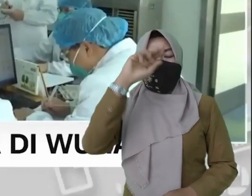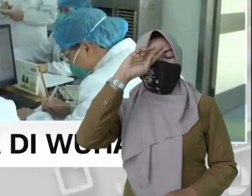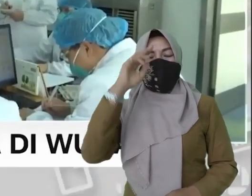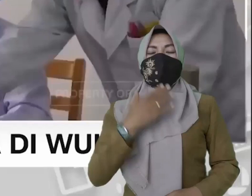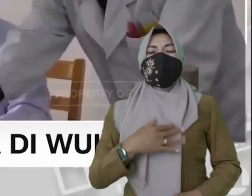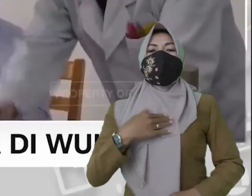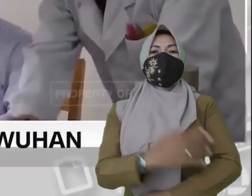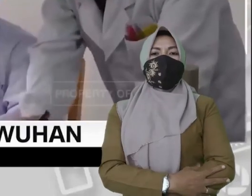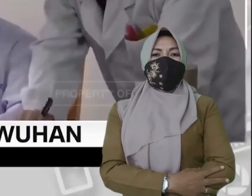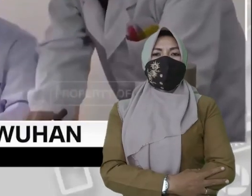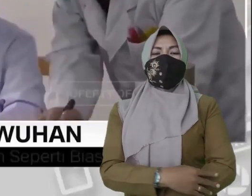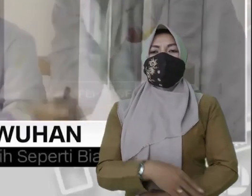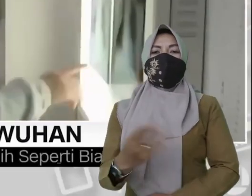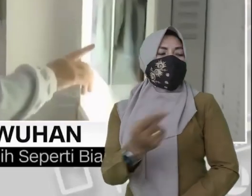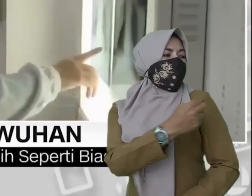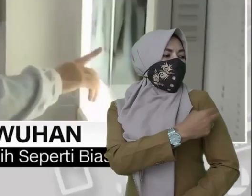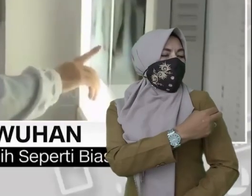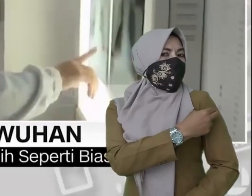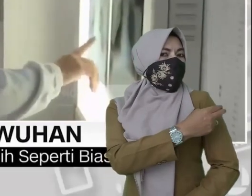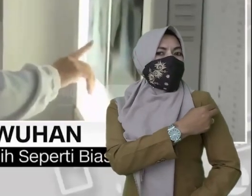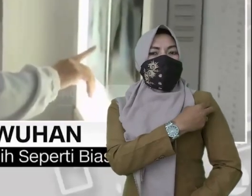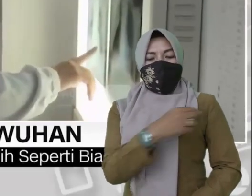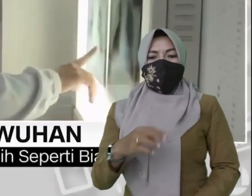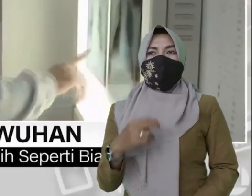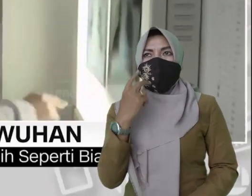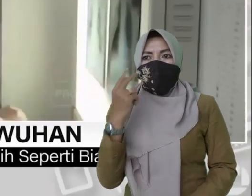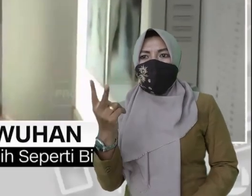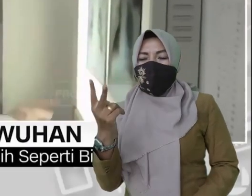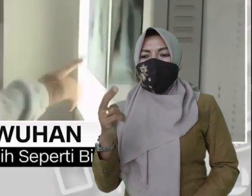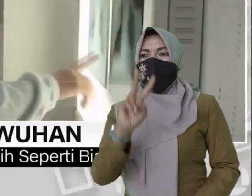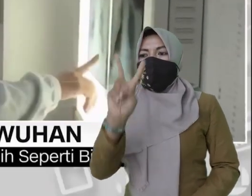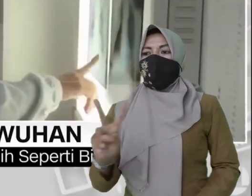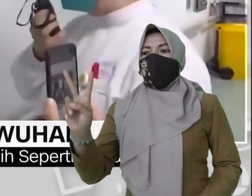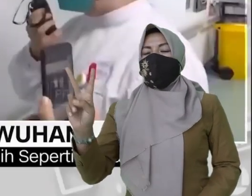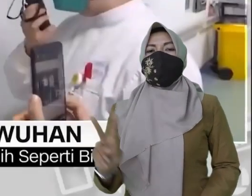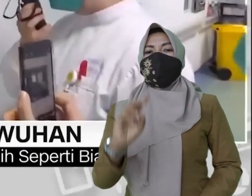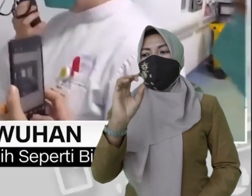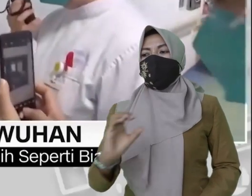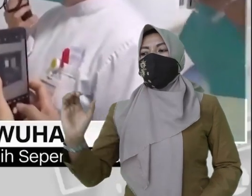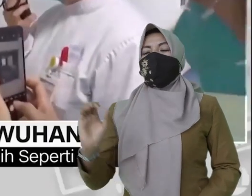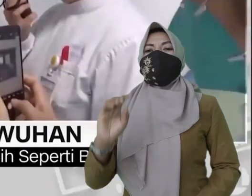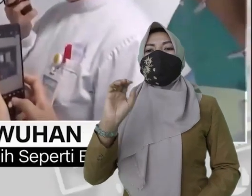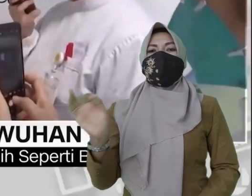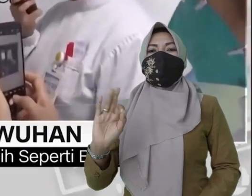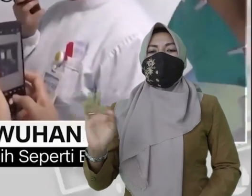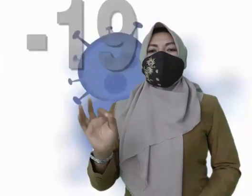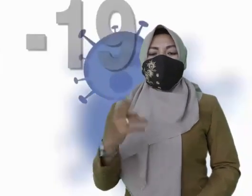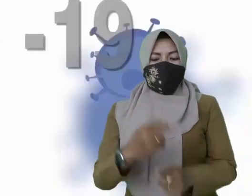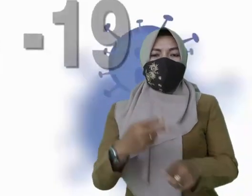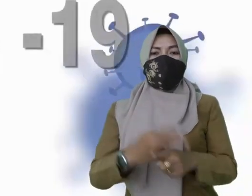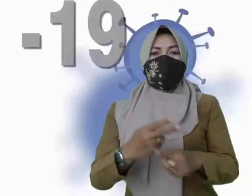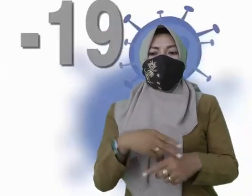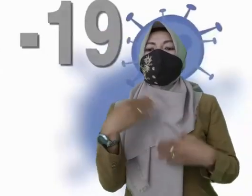virus, demam, batuk, sesak, ada yang meninggal. Diperiksa di laboratorium, diidentifikasi, ada virus corona.